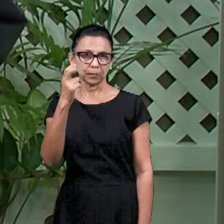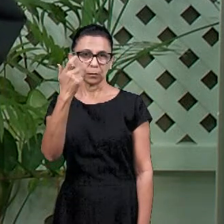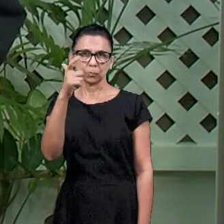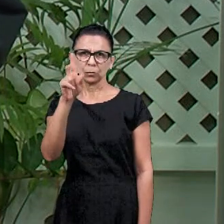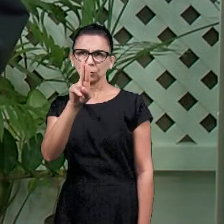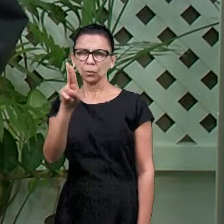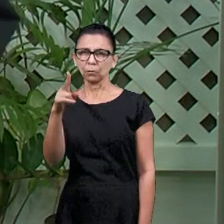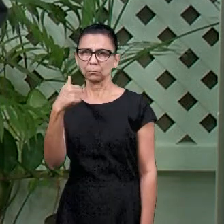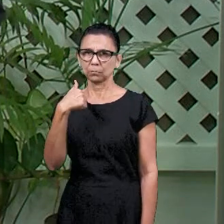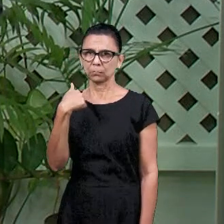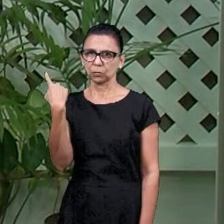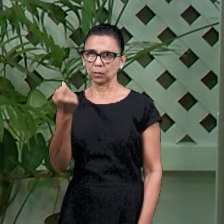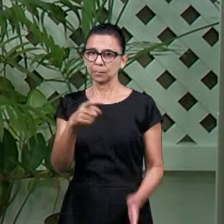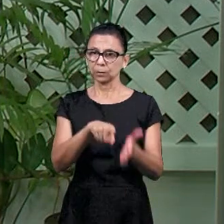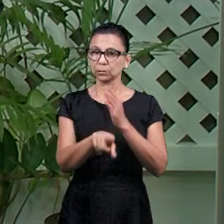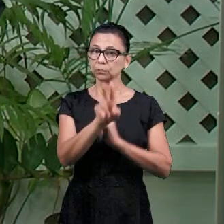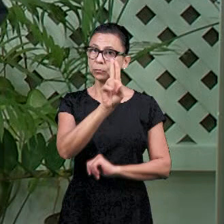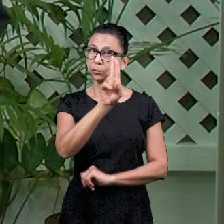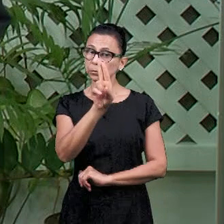nom.